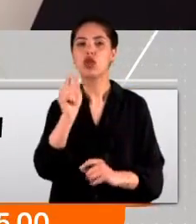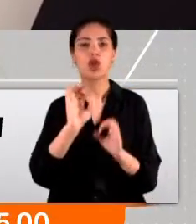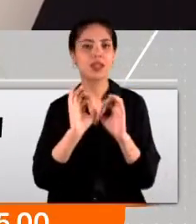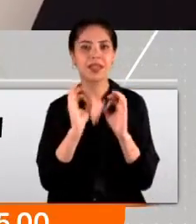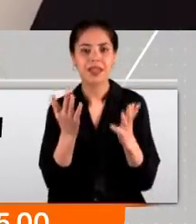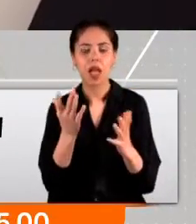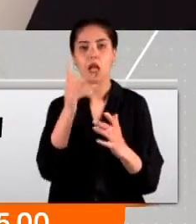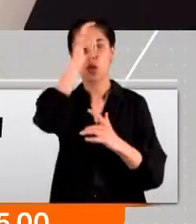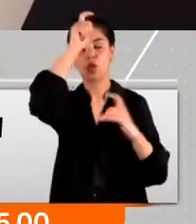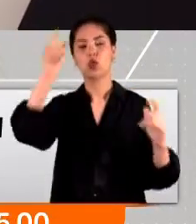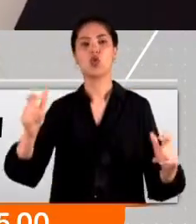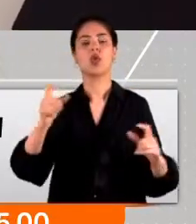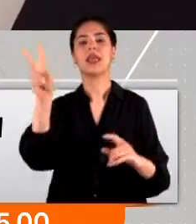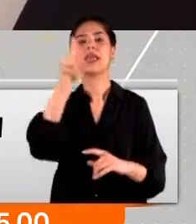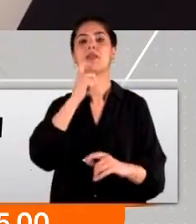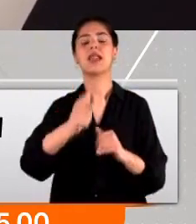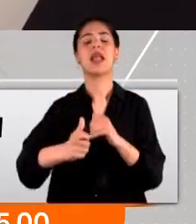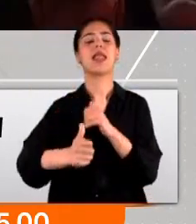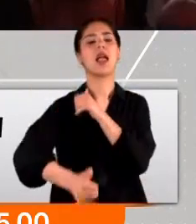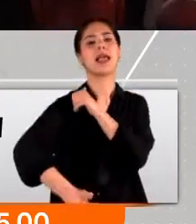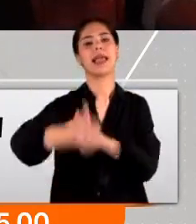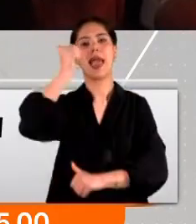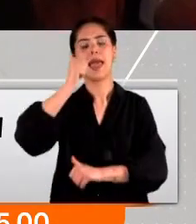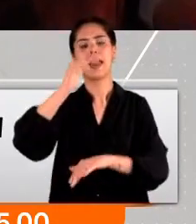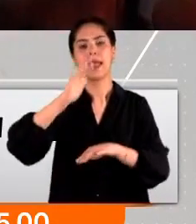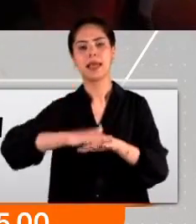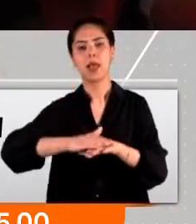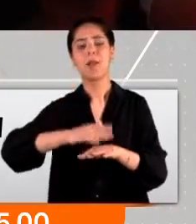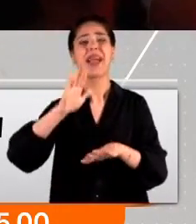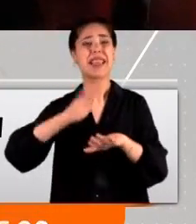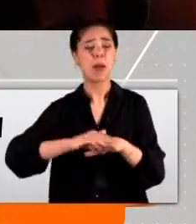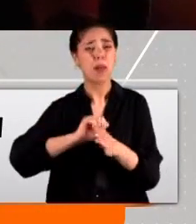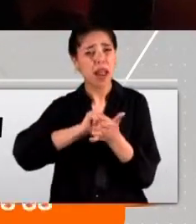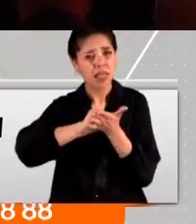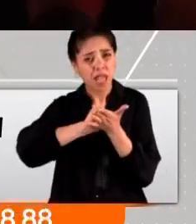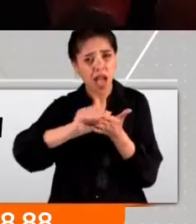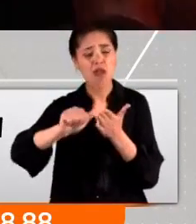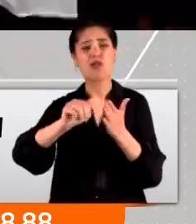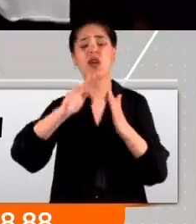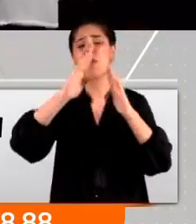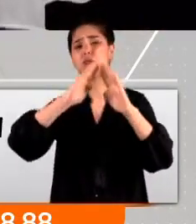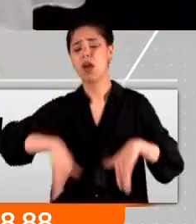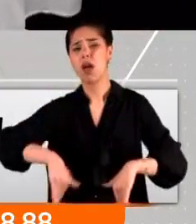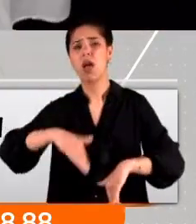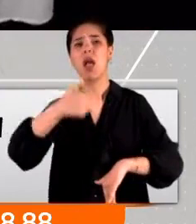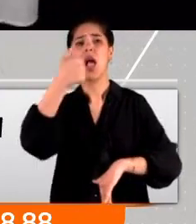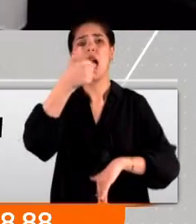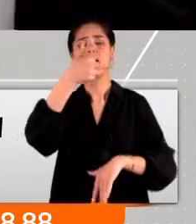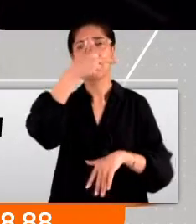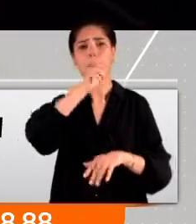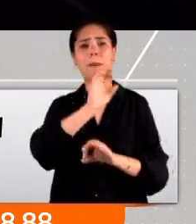Türkiye'yi 20 yıl öncesine götürmek, yapılmış olan her şeyi mümkünse yıkmak, altı